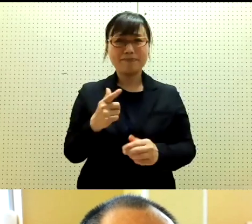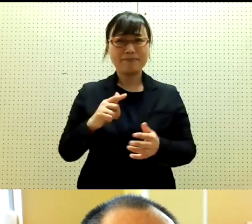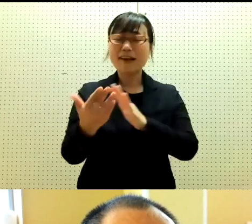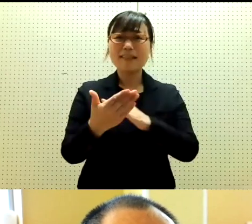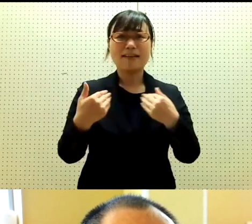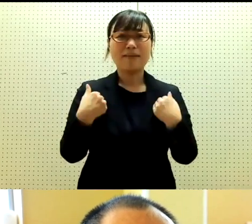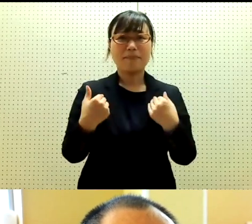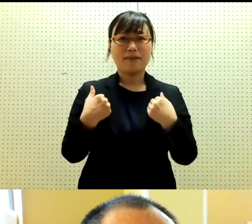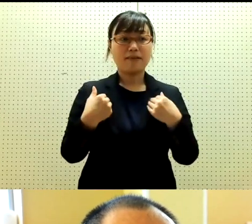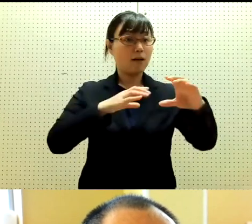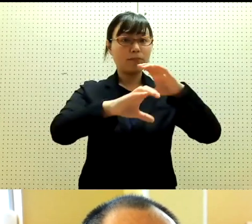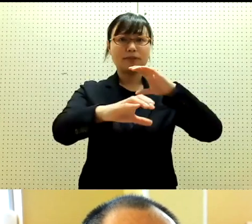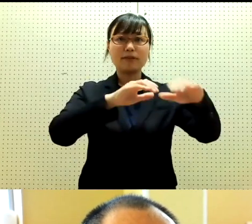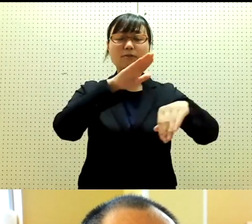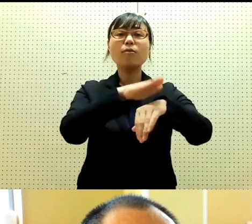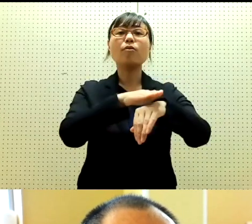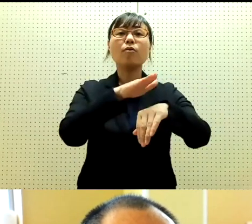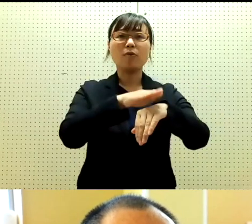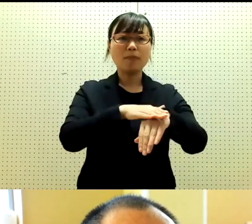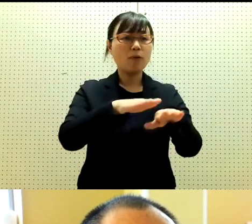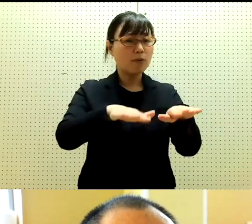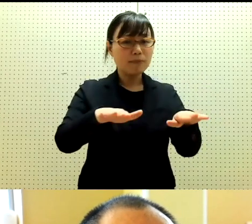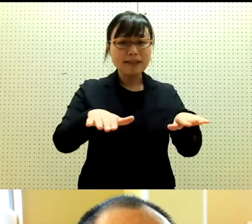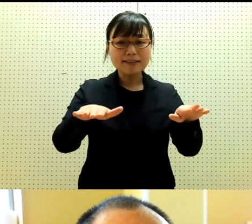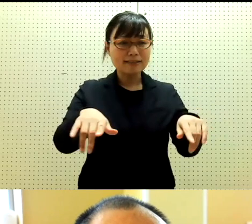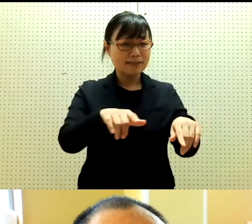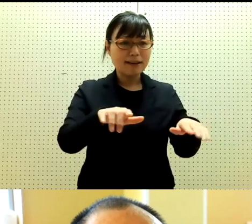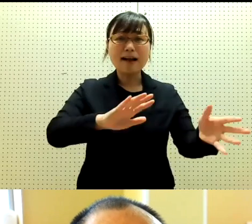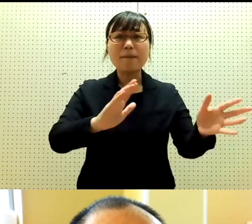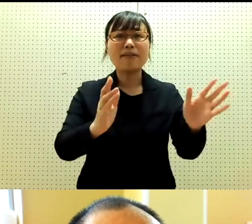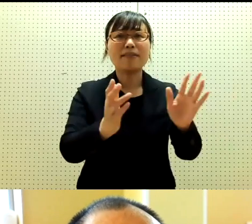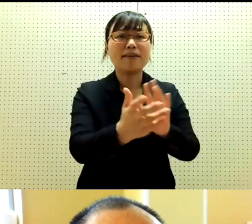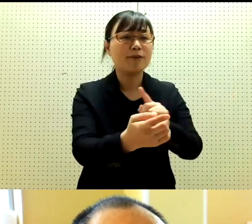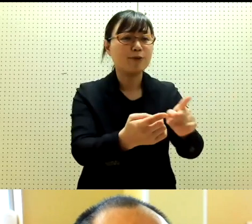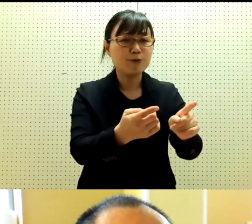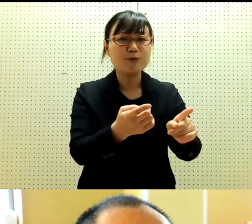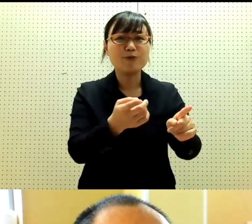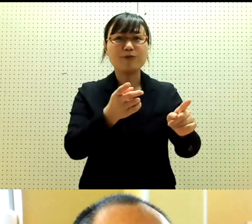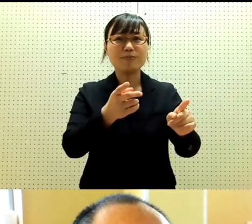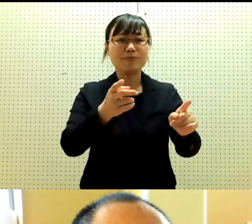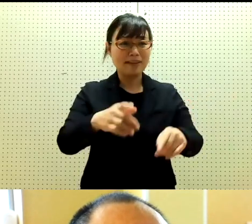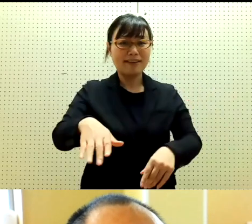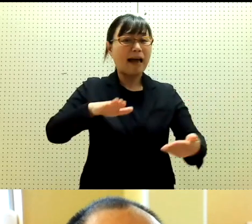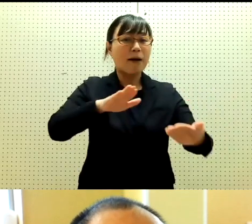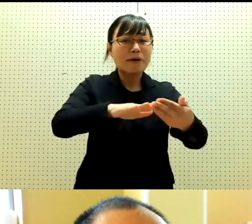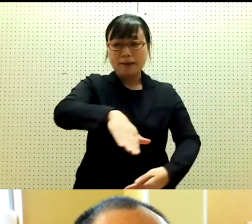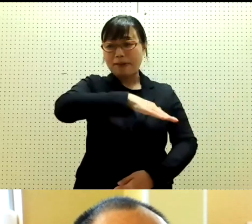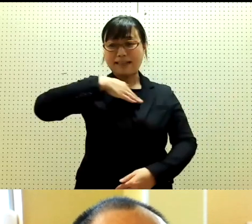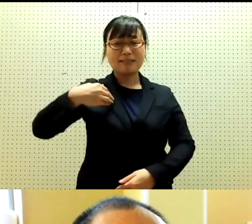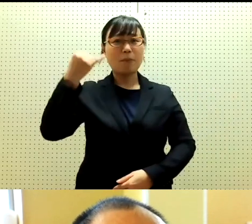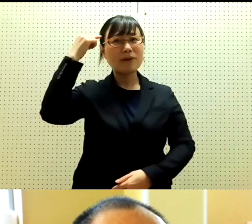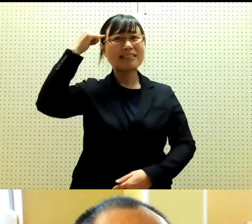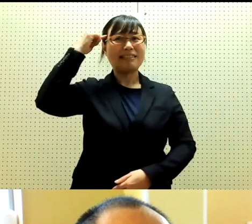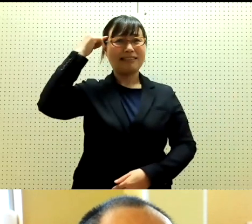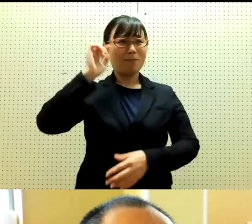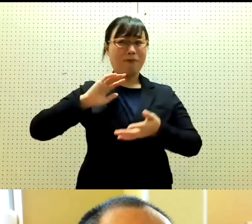も子どもたちが変わっていくっていうところをみんなが変えていく、意識を変えていくっていうところからっていうところで、